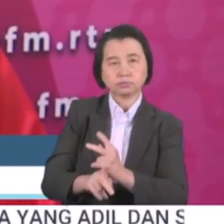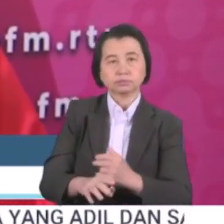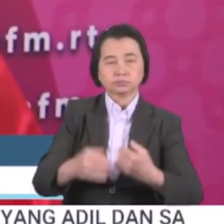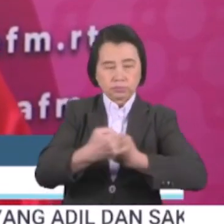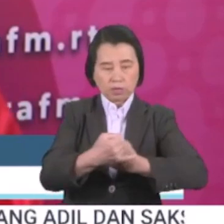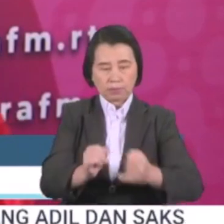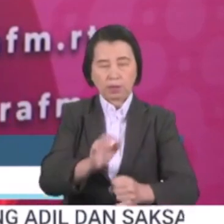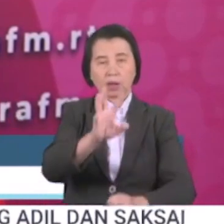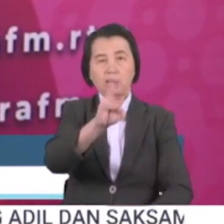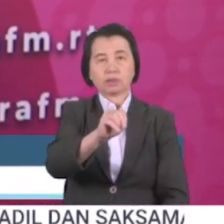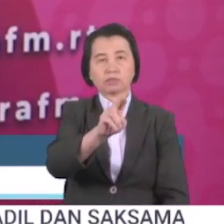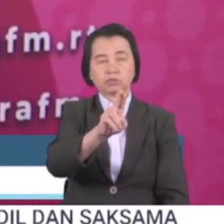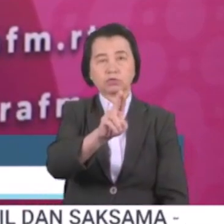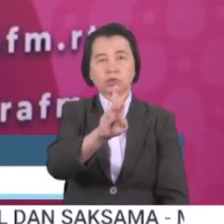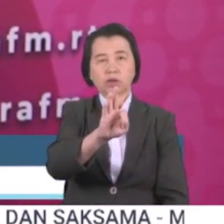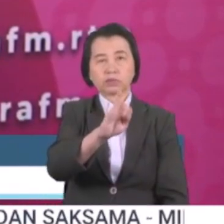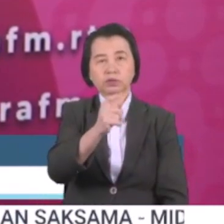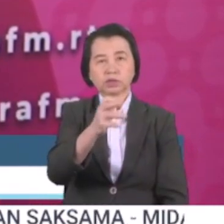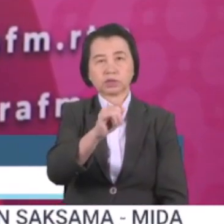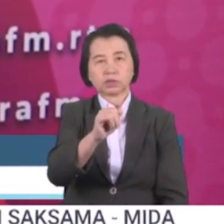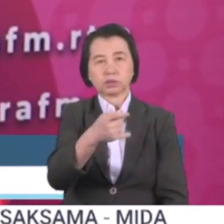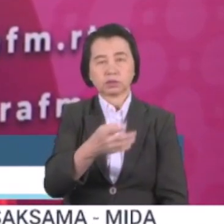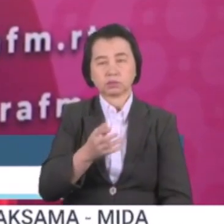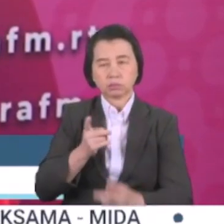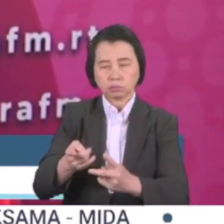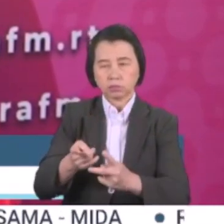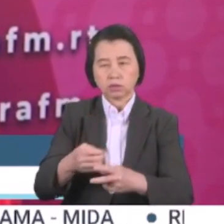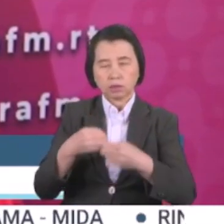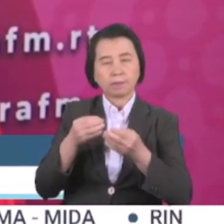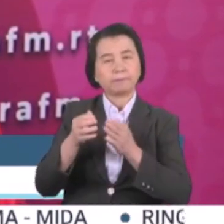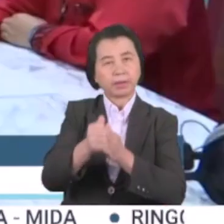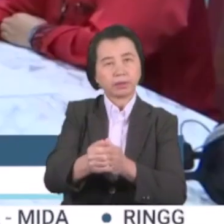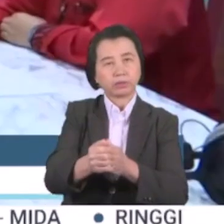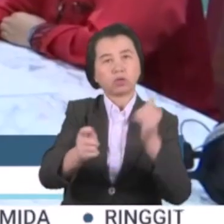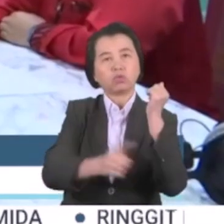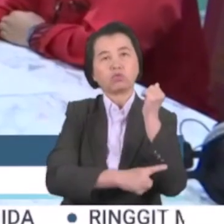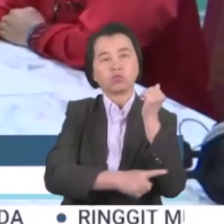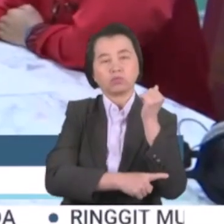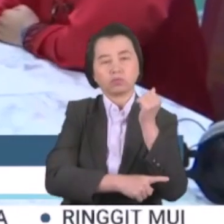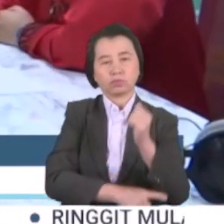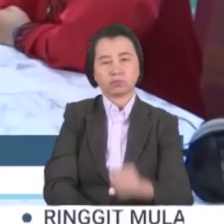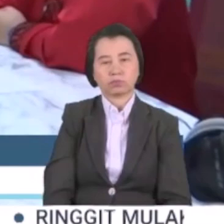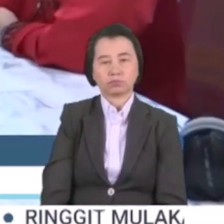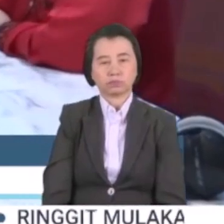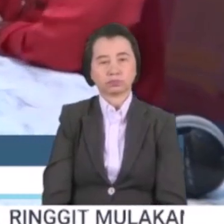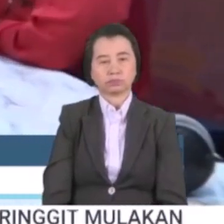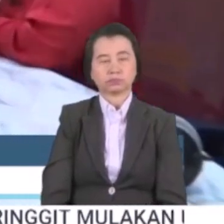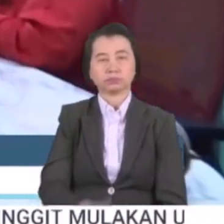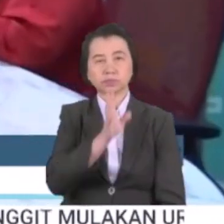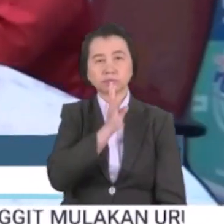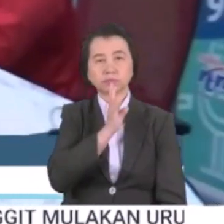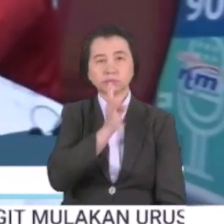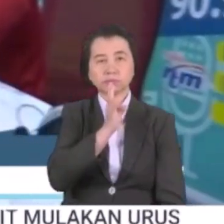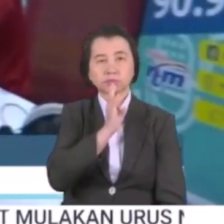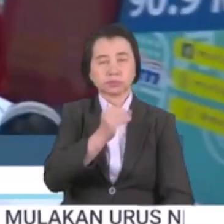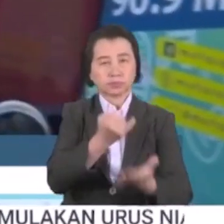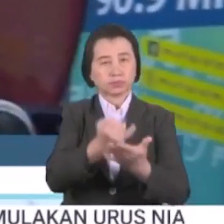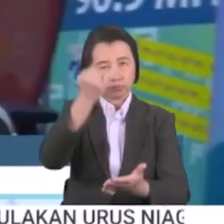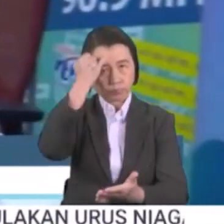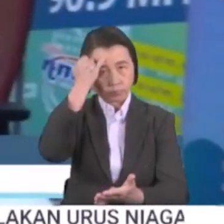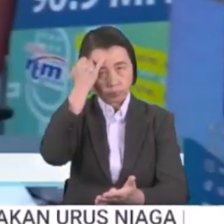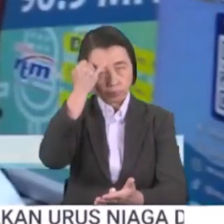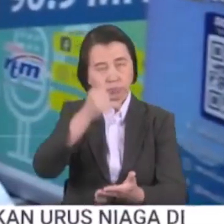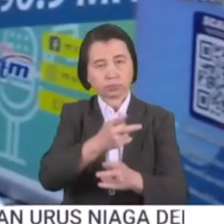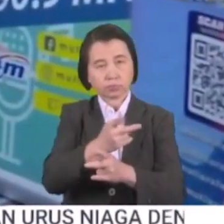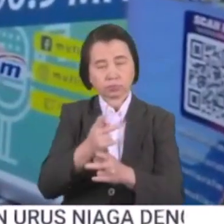Mufti ini kita lebih merujuk kepada memberi panduan hukum sebenarnya. Tambahnya, ilmu isyarat ditekankan dalam